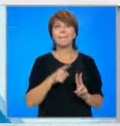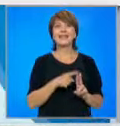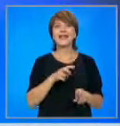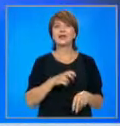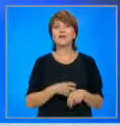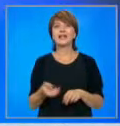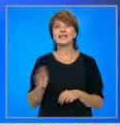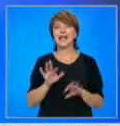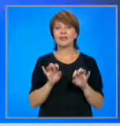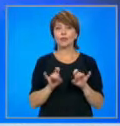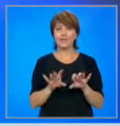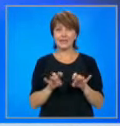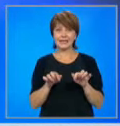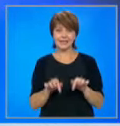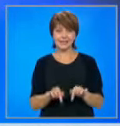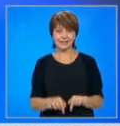Дойкински в След новините днес.